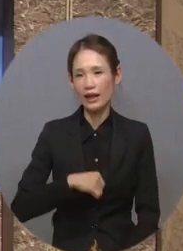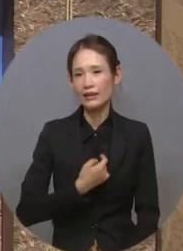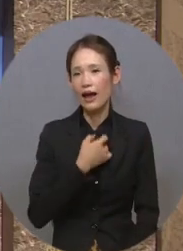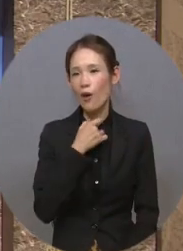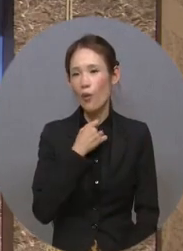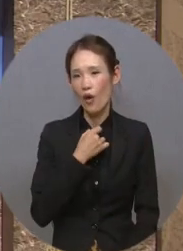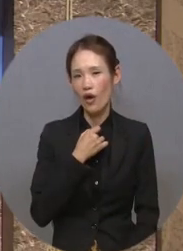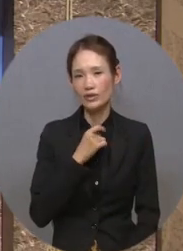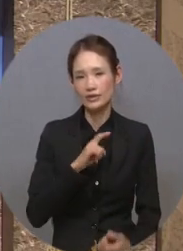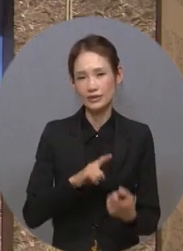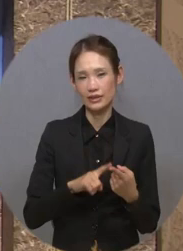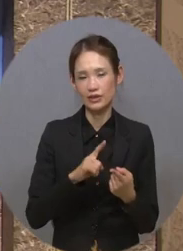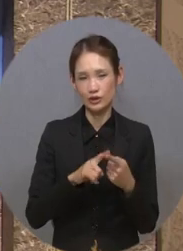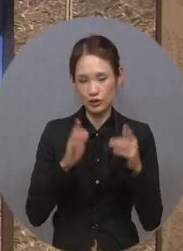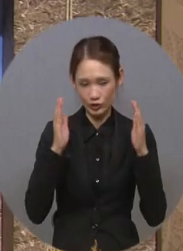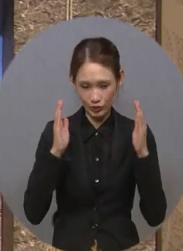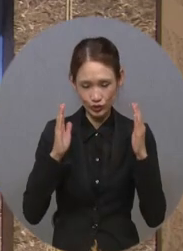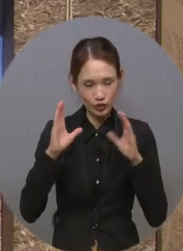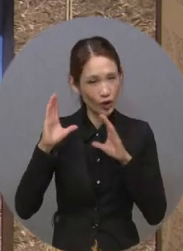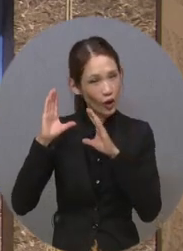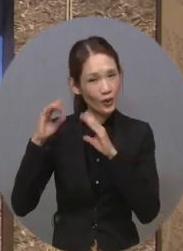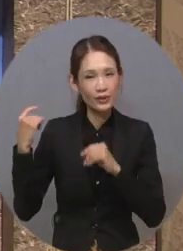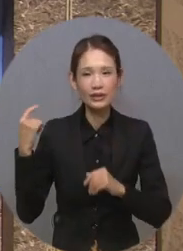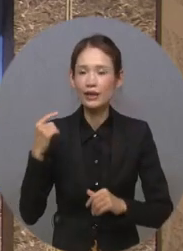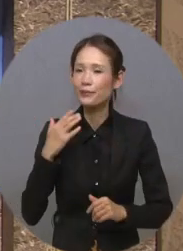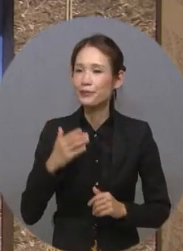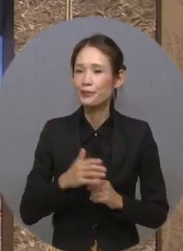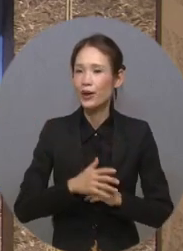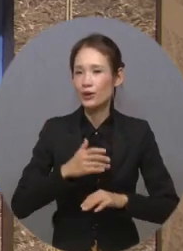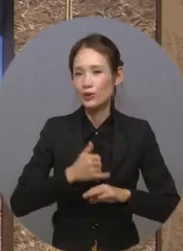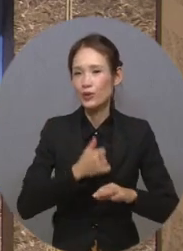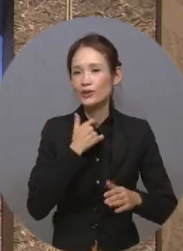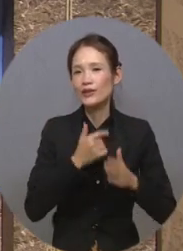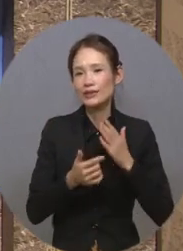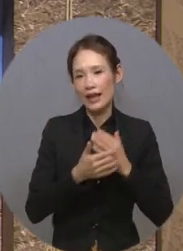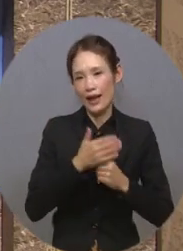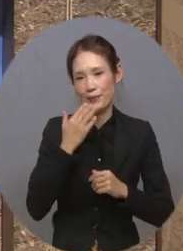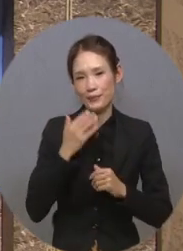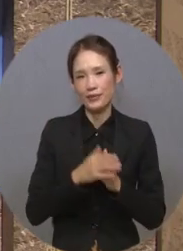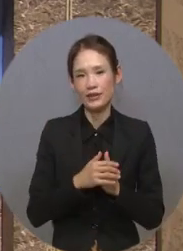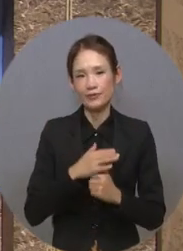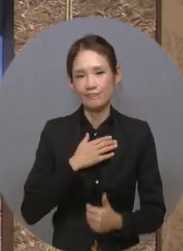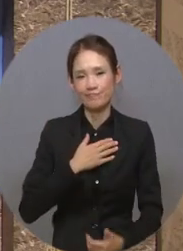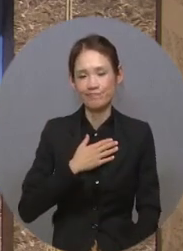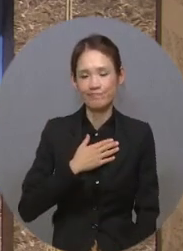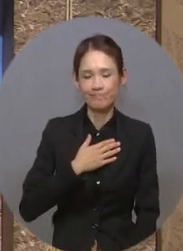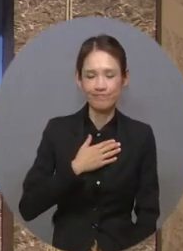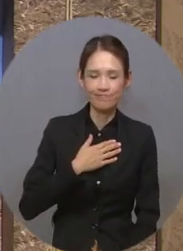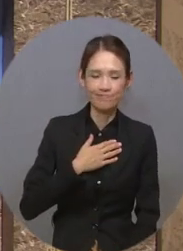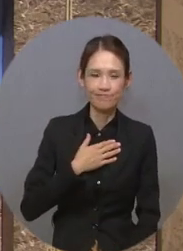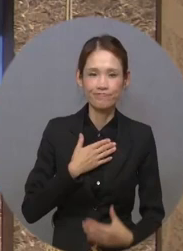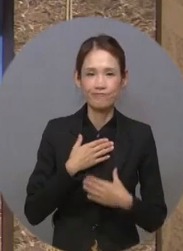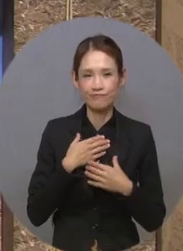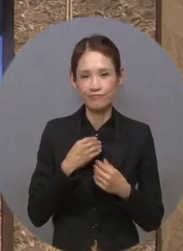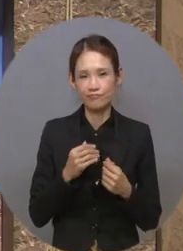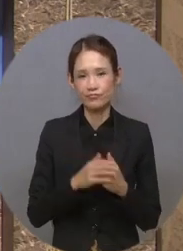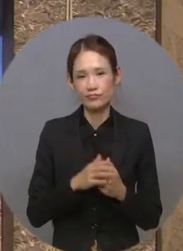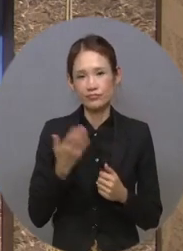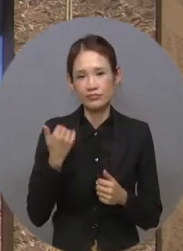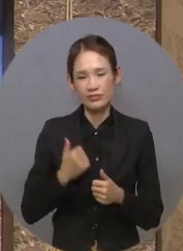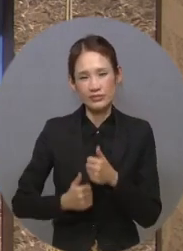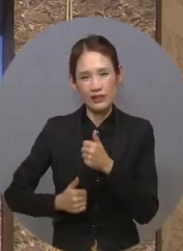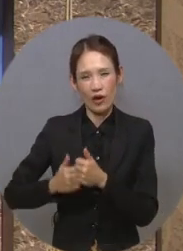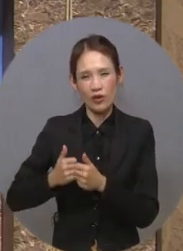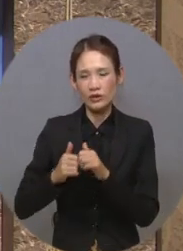수업을 들을 수 있고 또 농촌이나 이런 체험을 하면서 네. 정서적으로 안정된 너무 이렇게 요즘